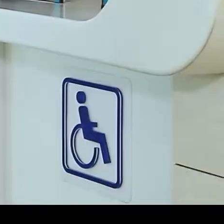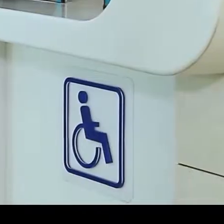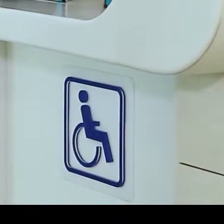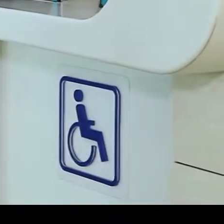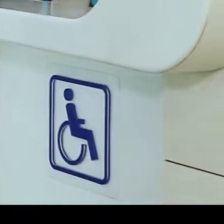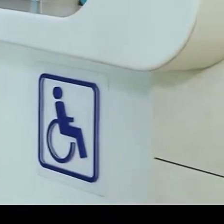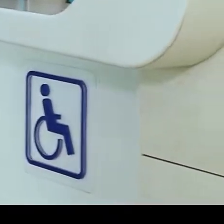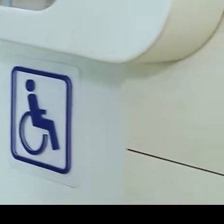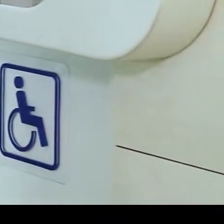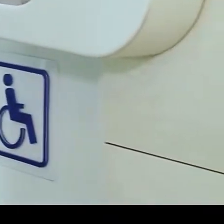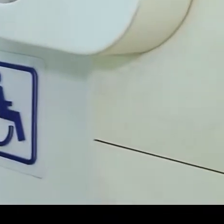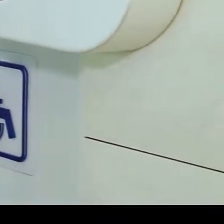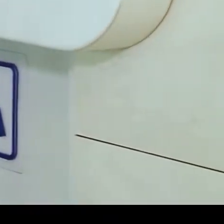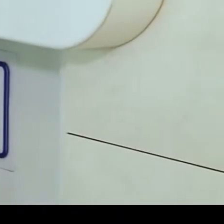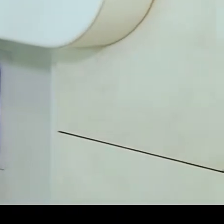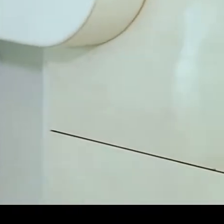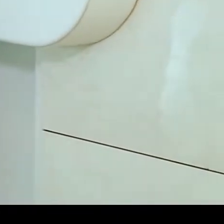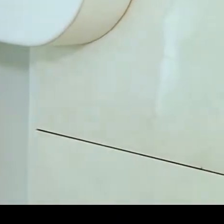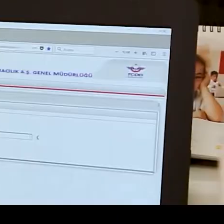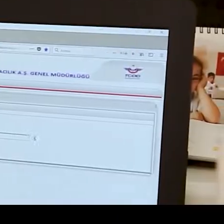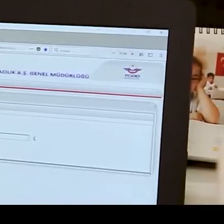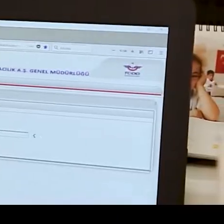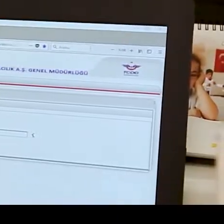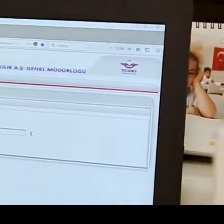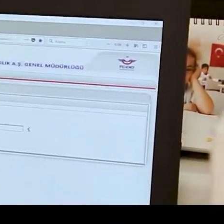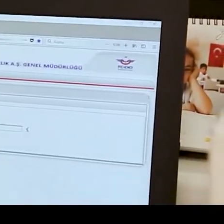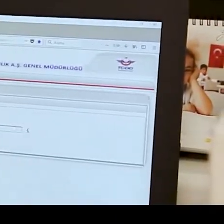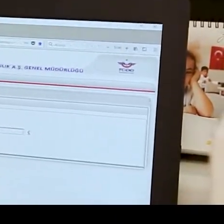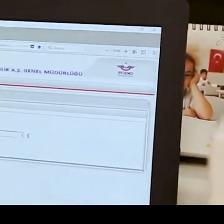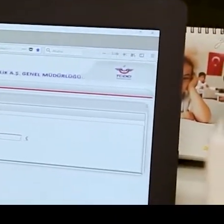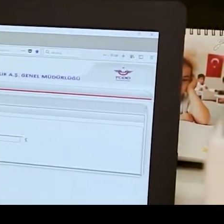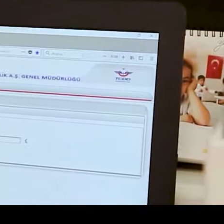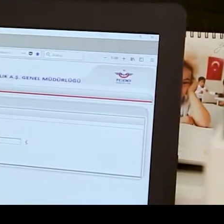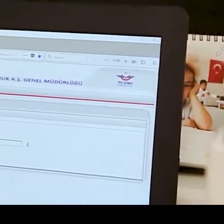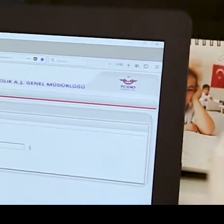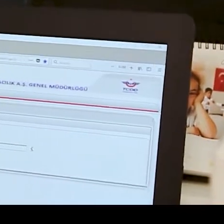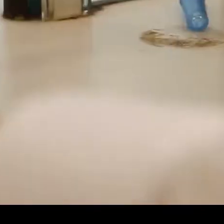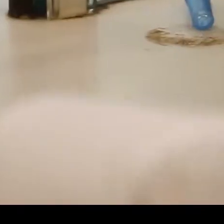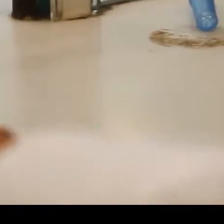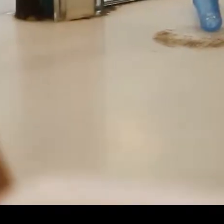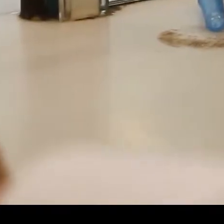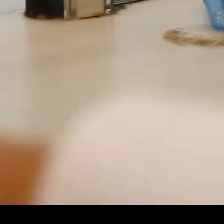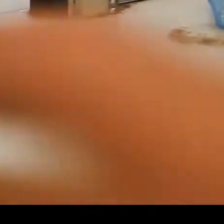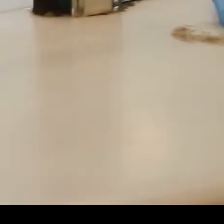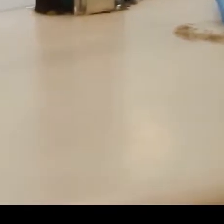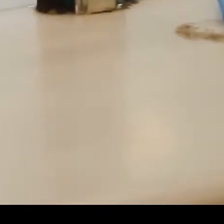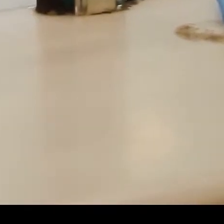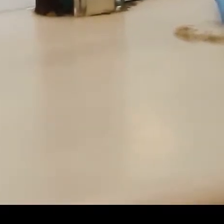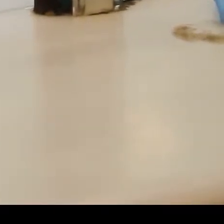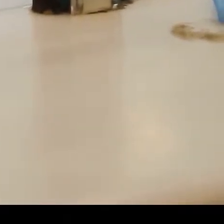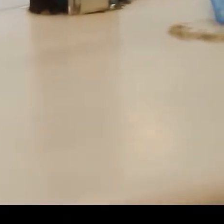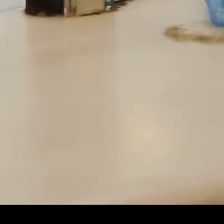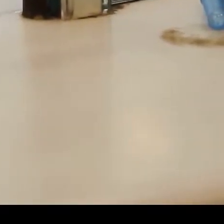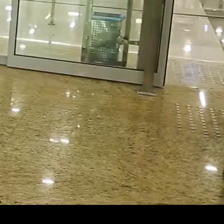ederek ilerlediler. Profesyonel gişeye yaklaşıyorlar. Aynı hizadaki mikrofondan içerideki görevliyle konuşan